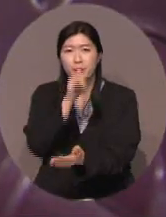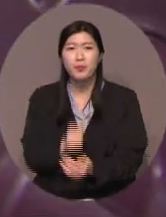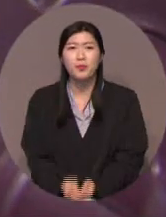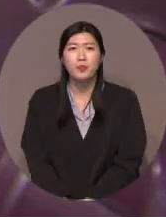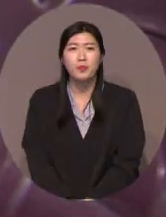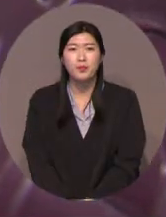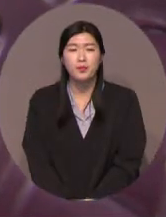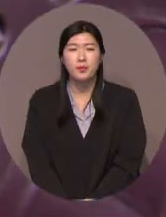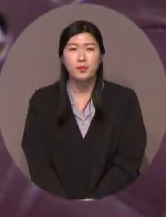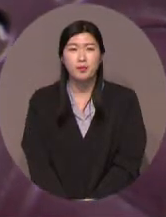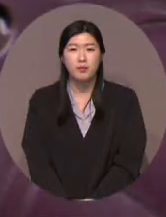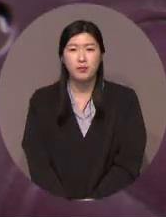뉴스 김광현입니다